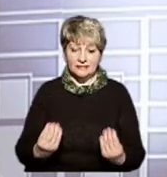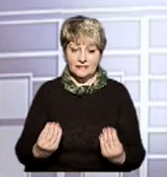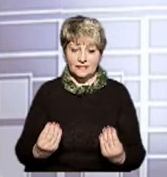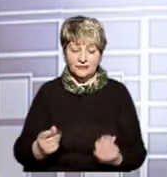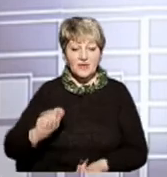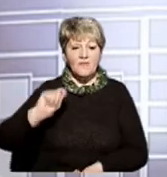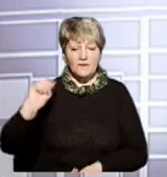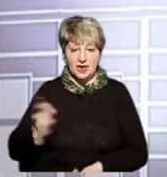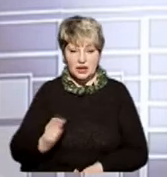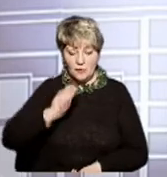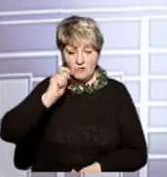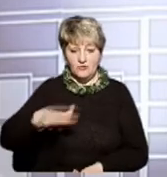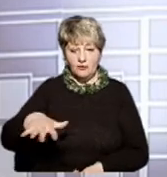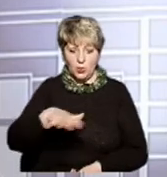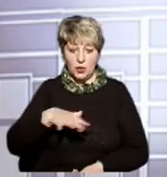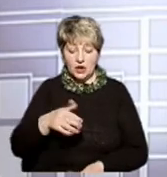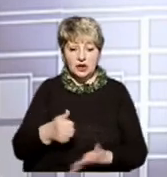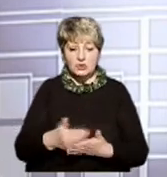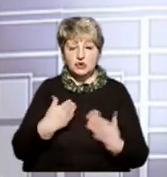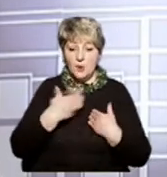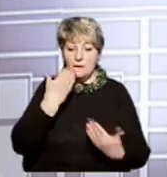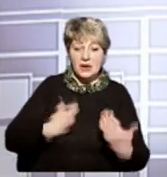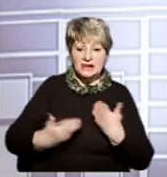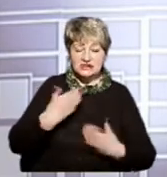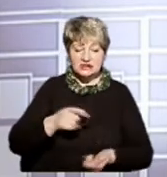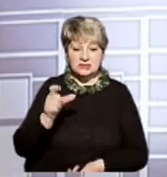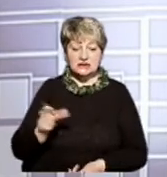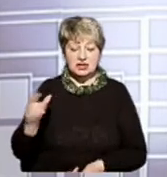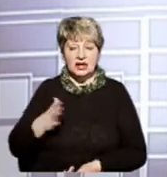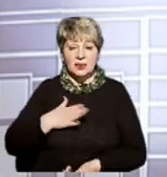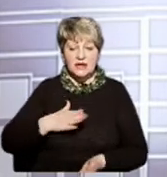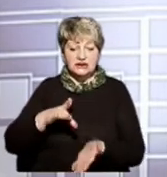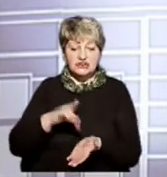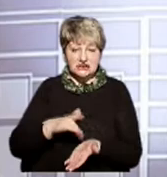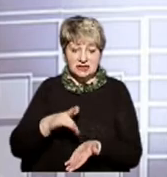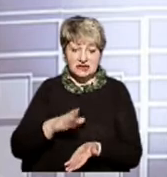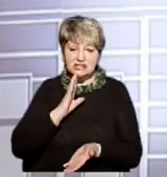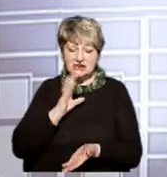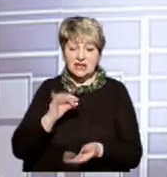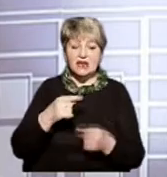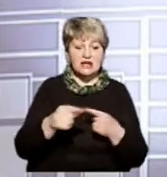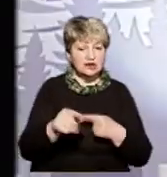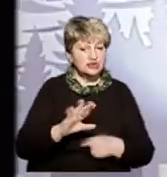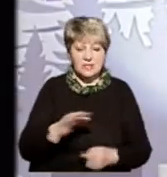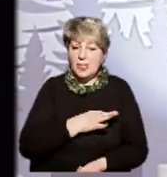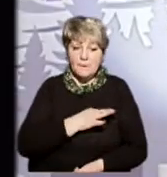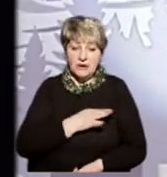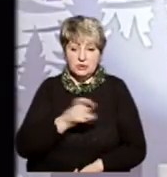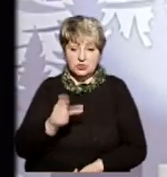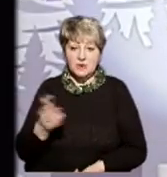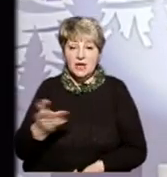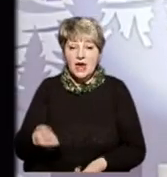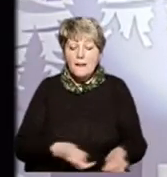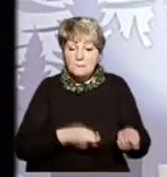з перших днів війни в Україні до мене зверталися пацієнти нашого перинатального центру і інші небайдужі люди, які